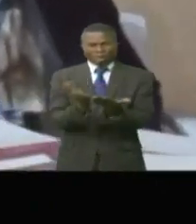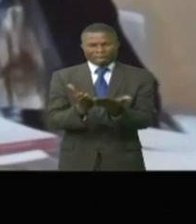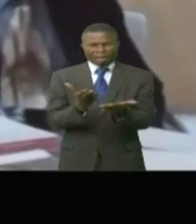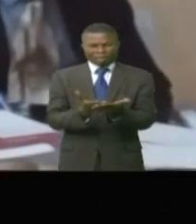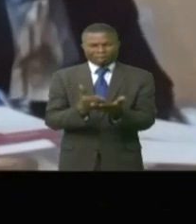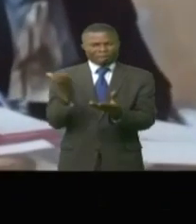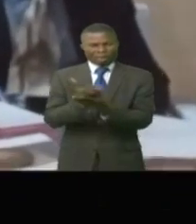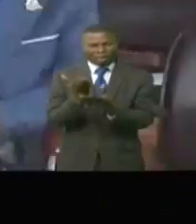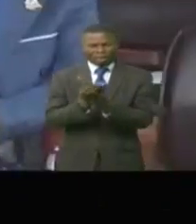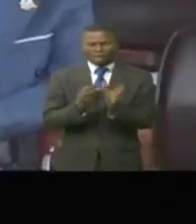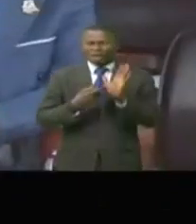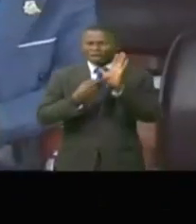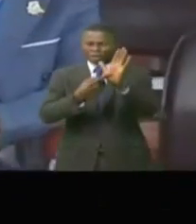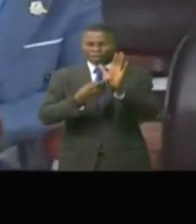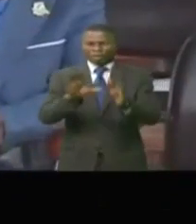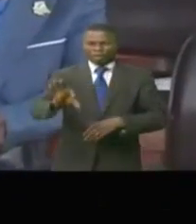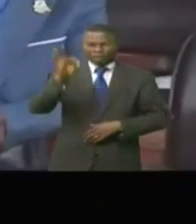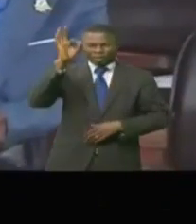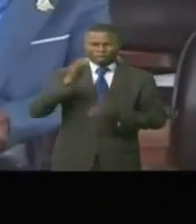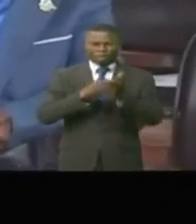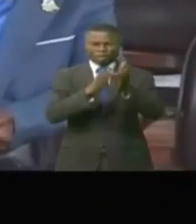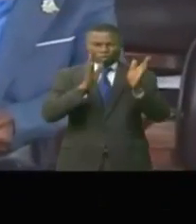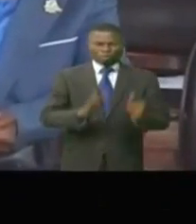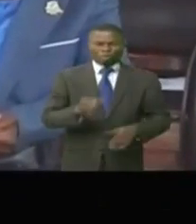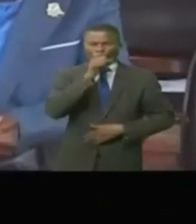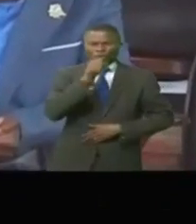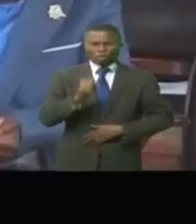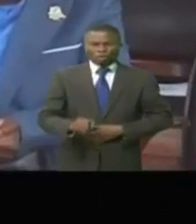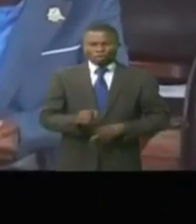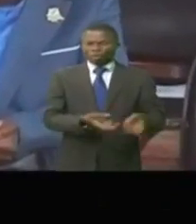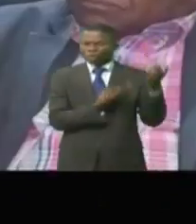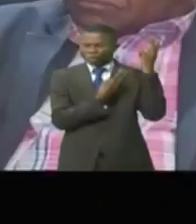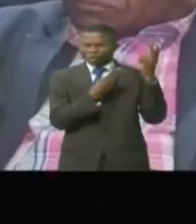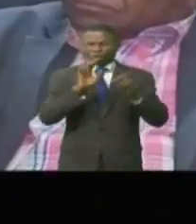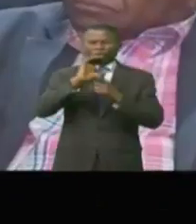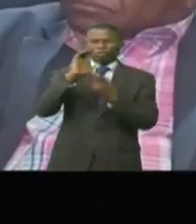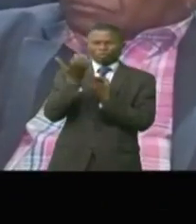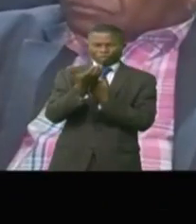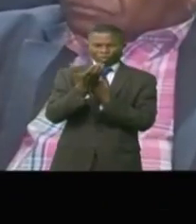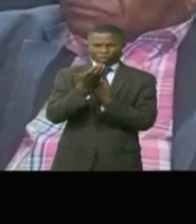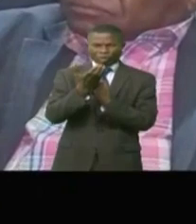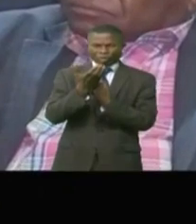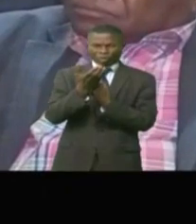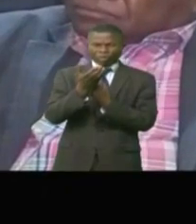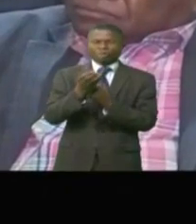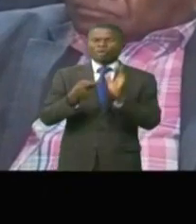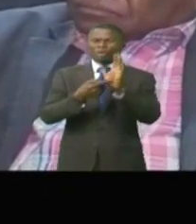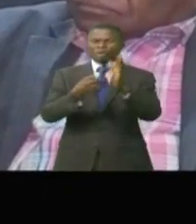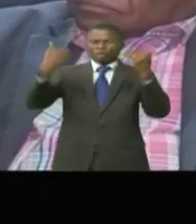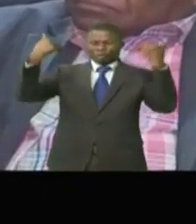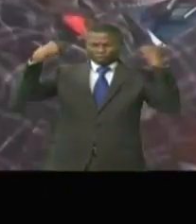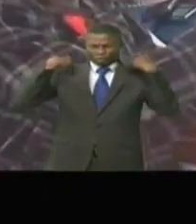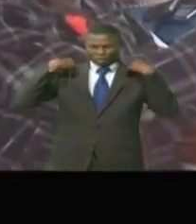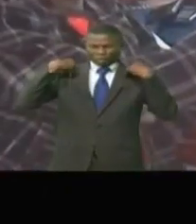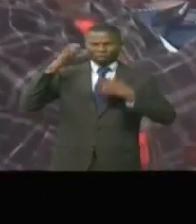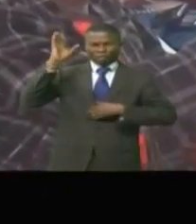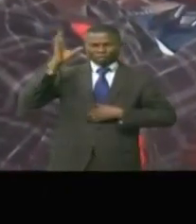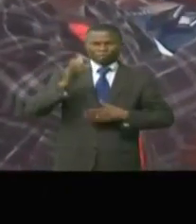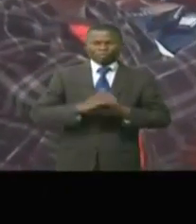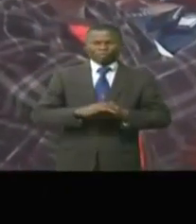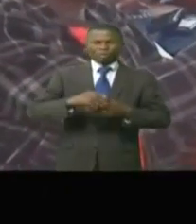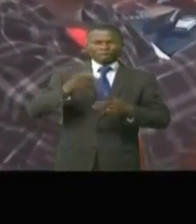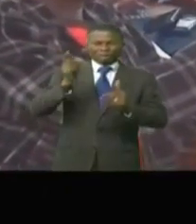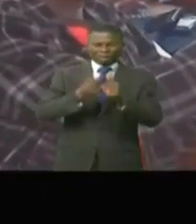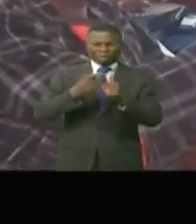outil révélateur des choix de leadership ancestral aux valeurs culturelles qu'incarne la notabilité en personnage de Mzee